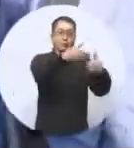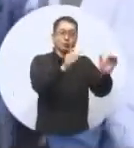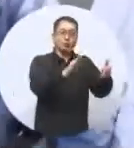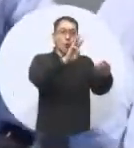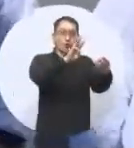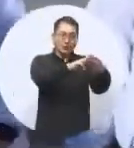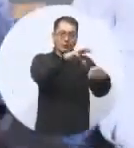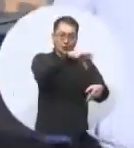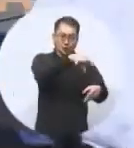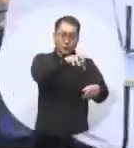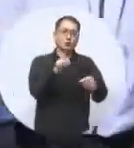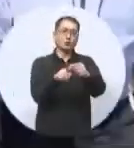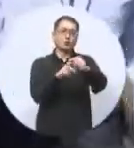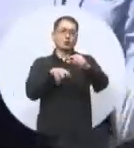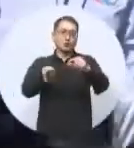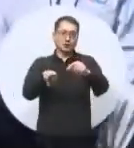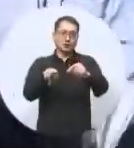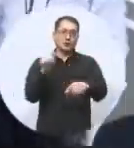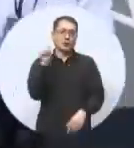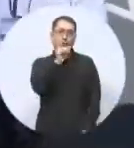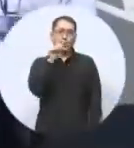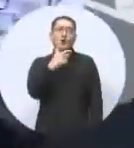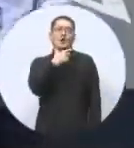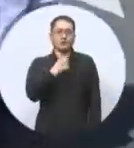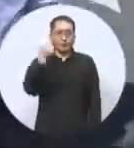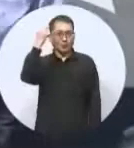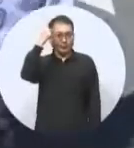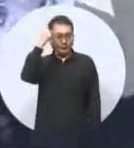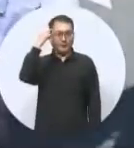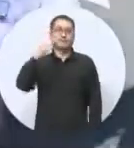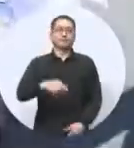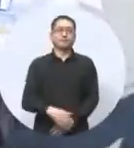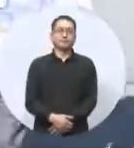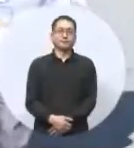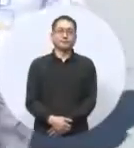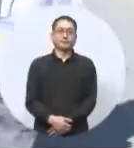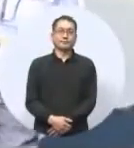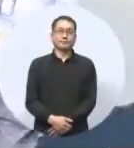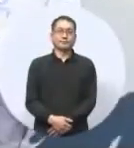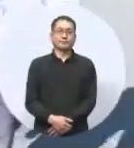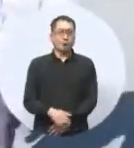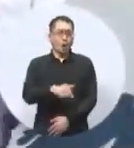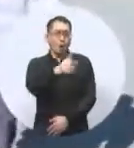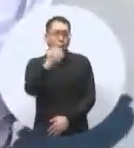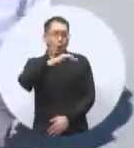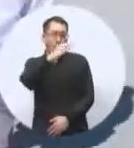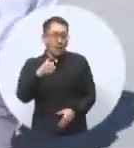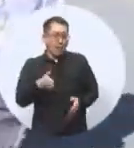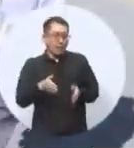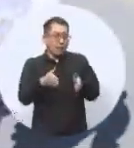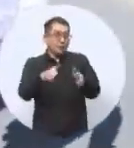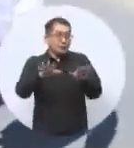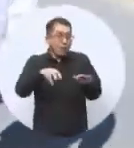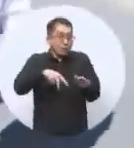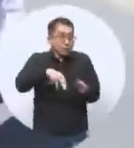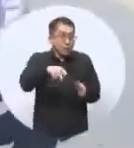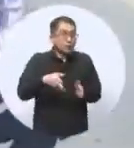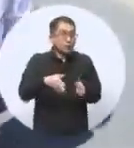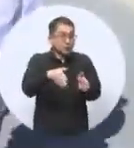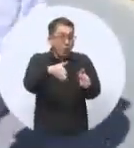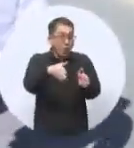をですね、中心にご紹介したいなというふうに思ってます。 大山道、今通ってるこの道